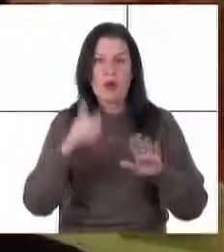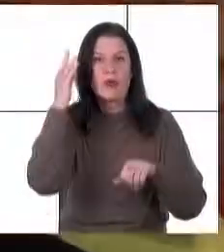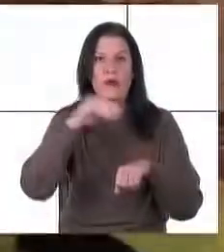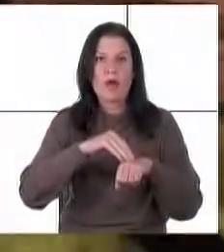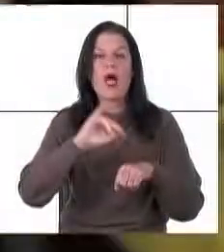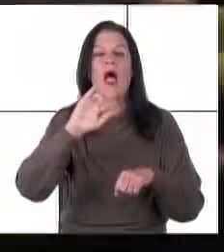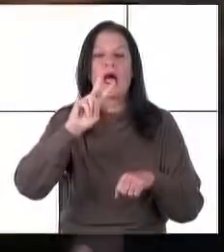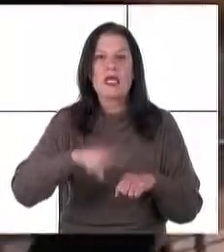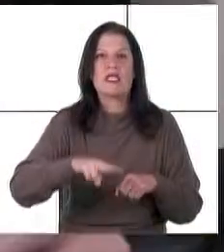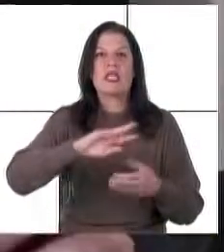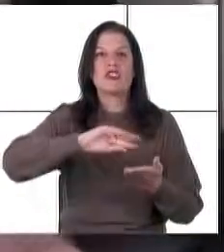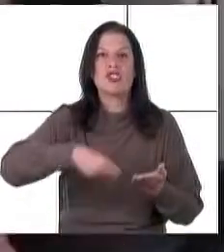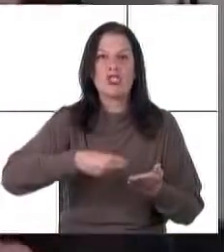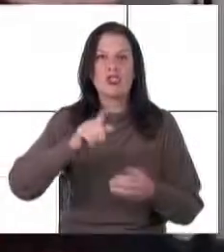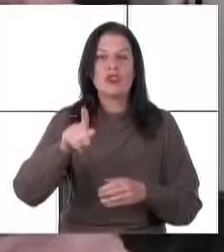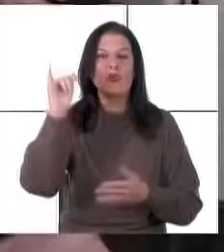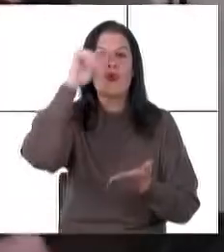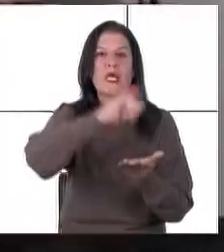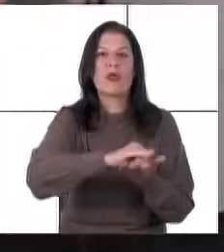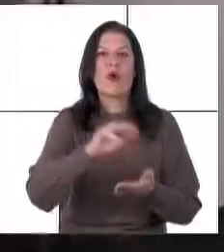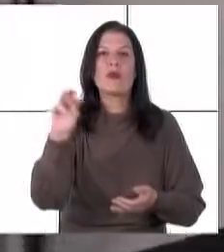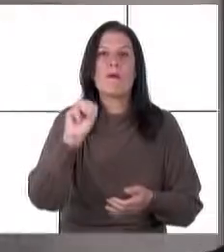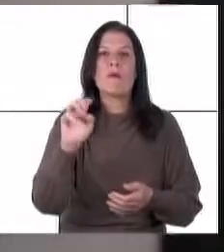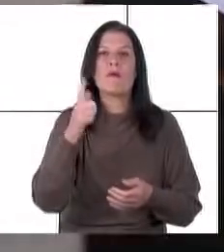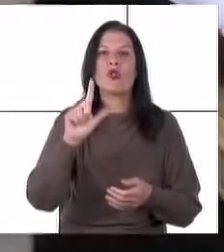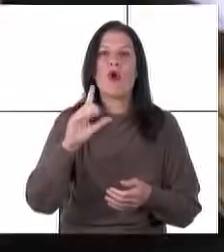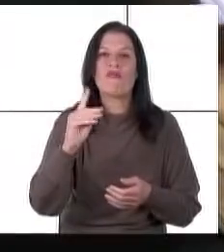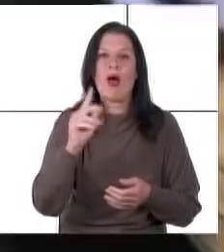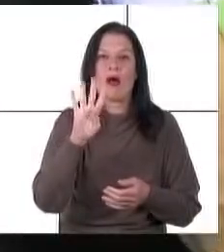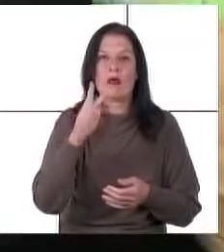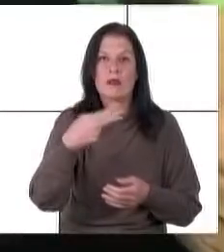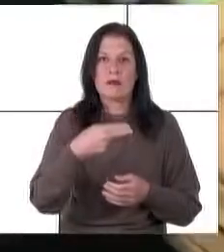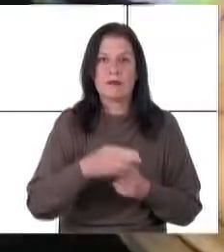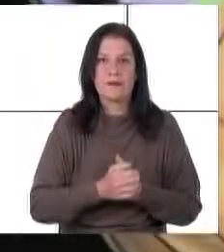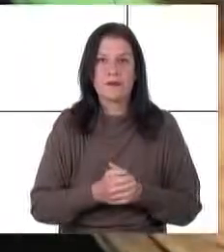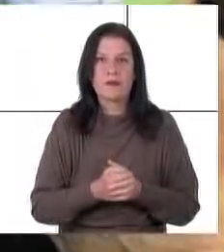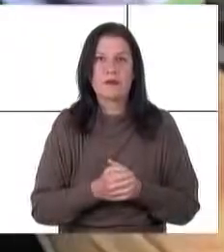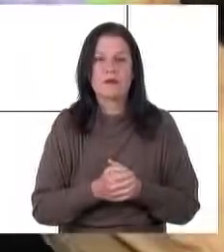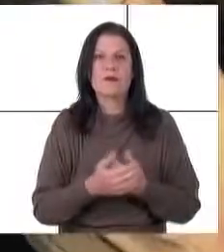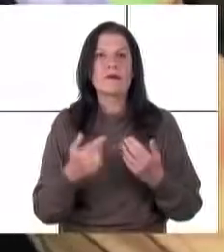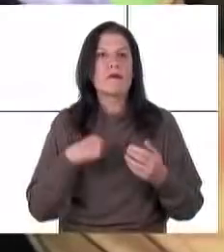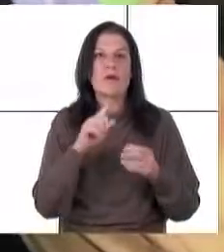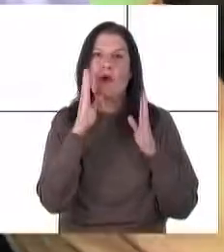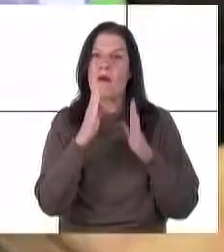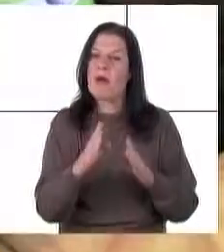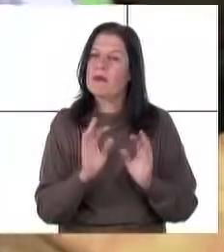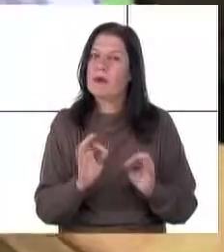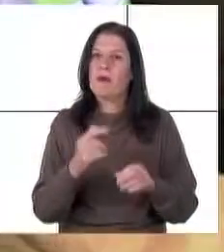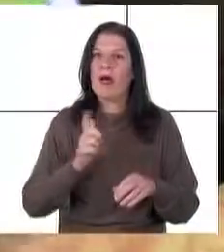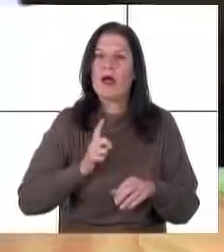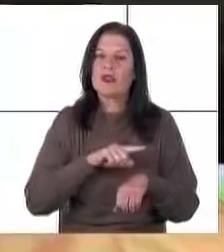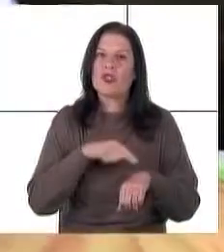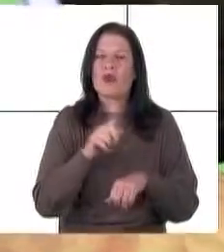אישור לנחות במולדובה. וואו, לא מאמין, שעות, שעות. אבל מה אני ליד המסכנים,